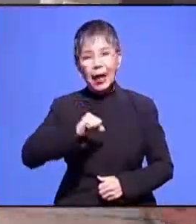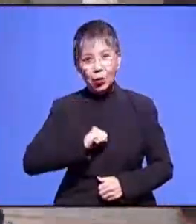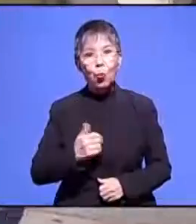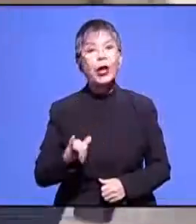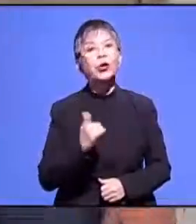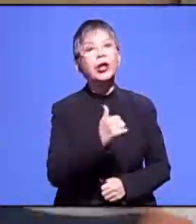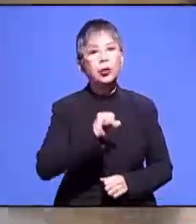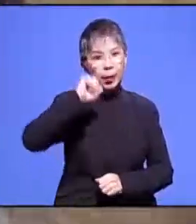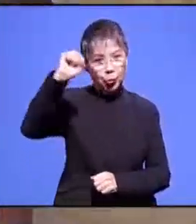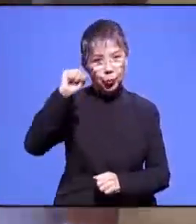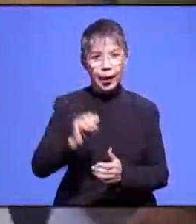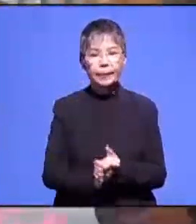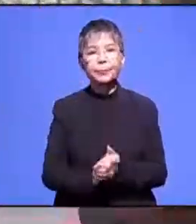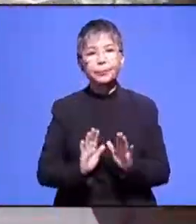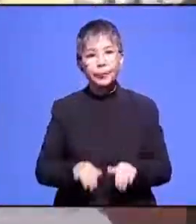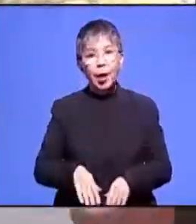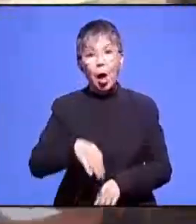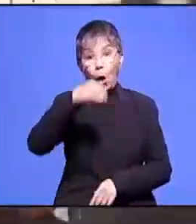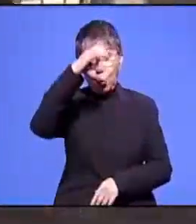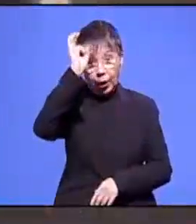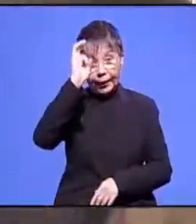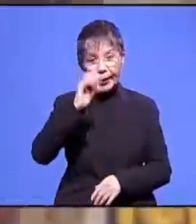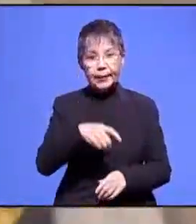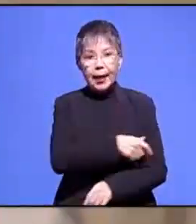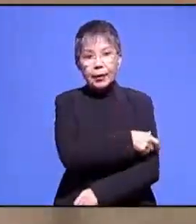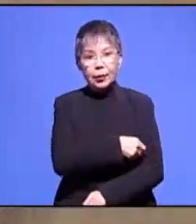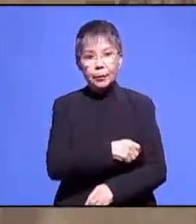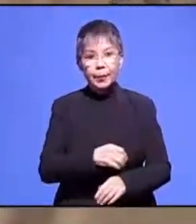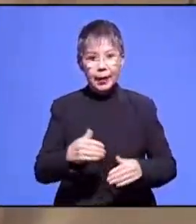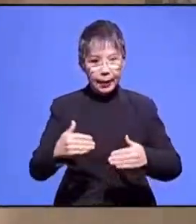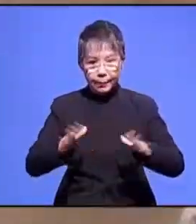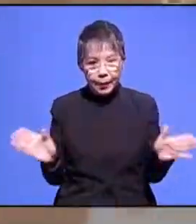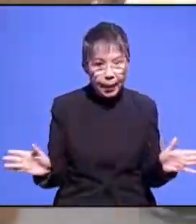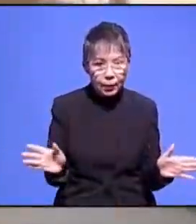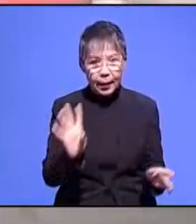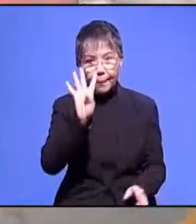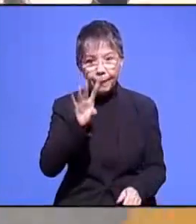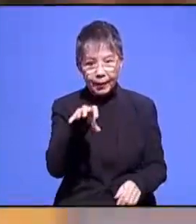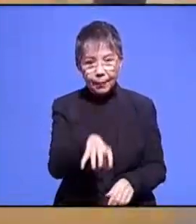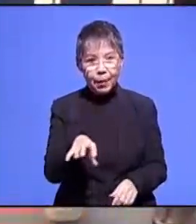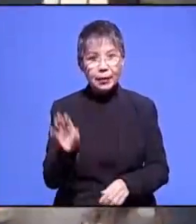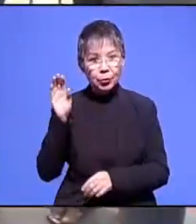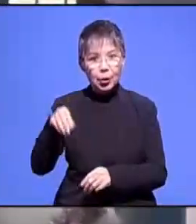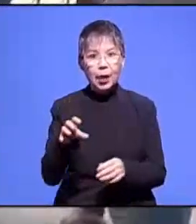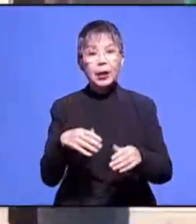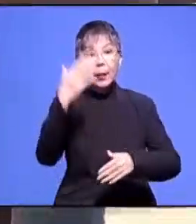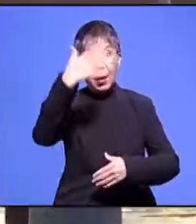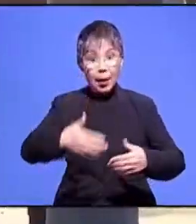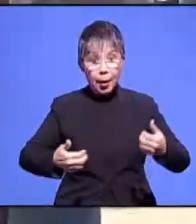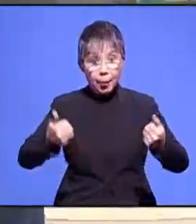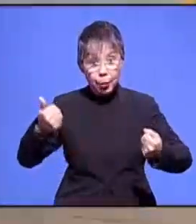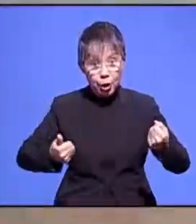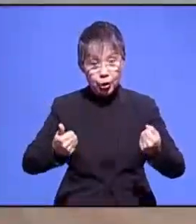mengantisipasi pergerakan pelajar yang akan berunjuk rasa petugas melakukan pendekatan di empat titik Stasiun yaitu terminal bus hingga